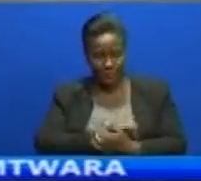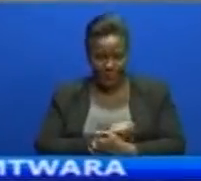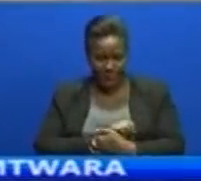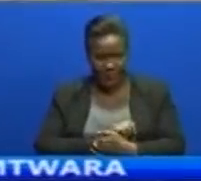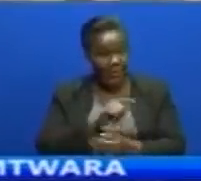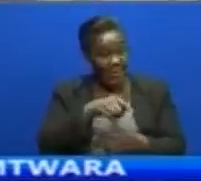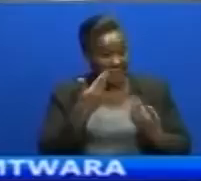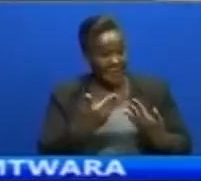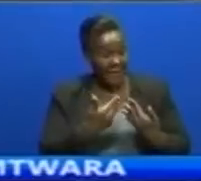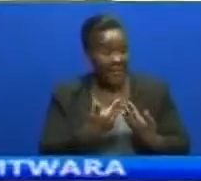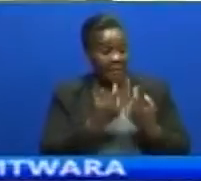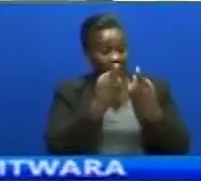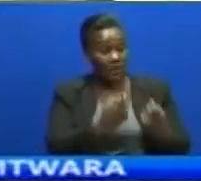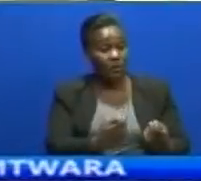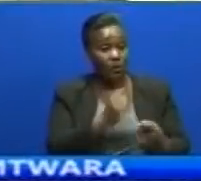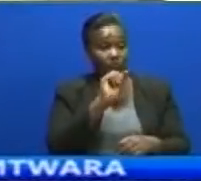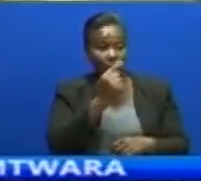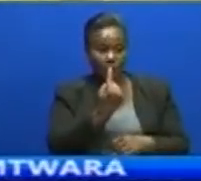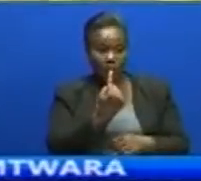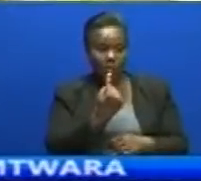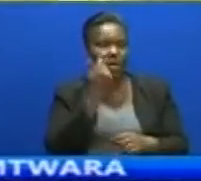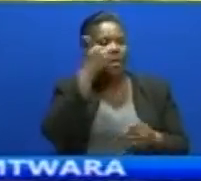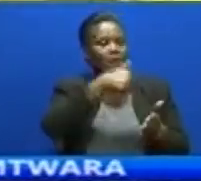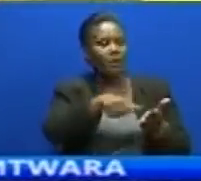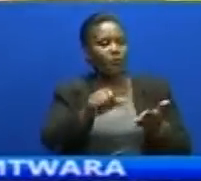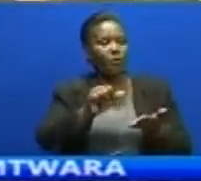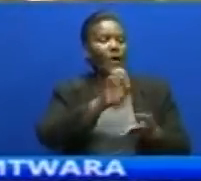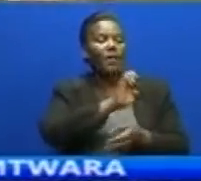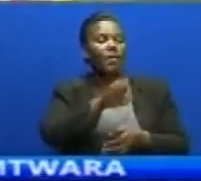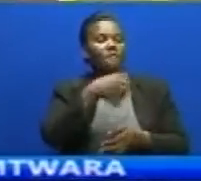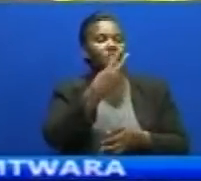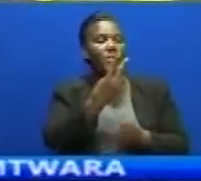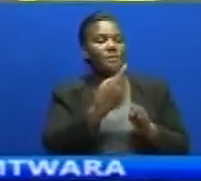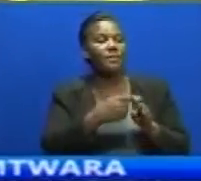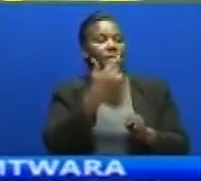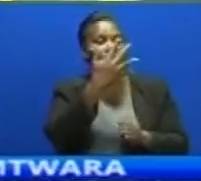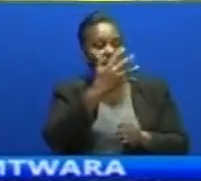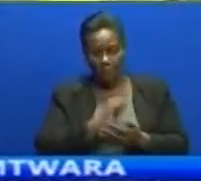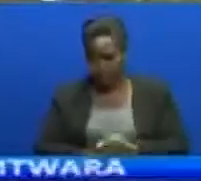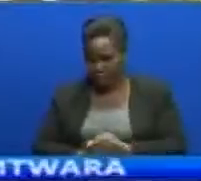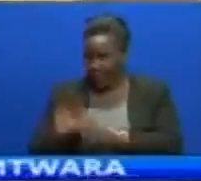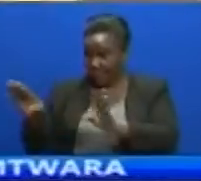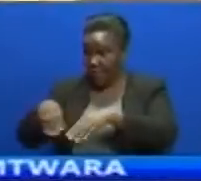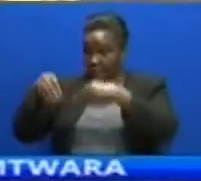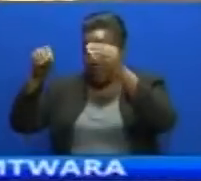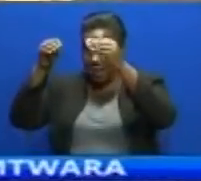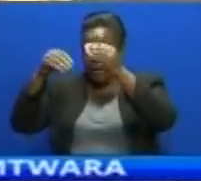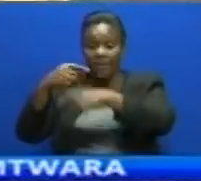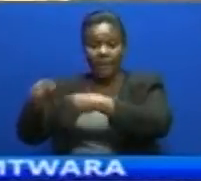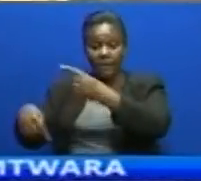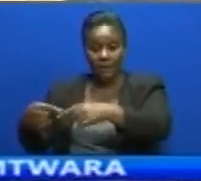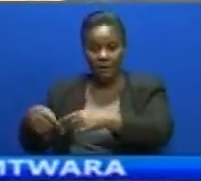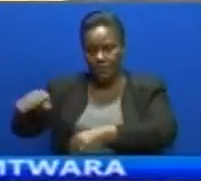kilo moja katika minada inanunuliwa kwa zaidi ya shilingi 2500 katika minada inayoendelea kufanyika katika